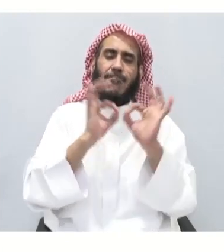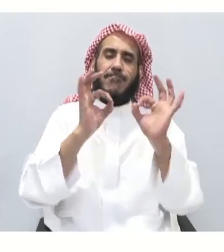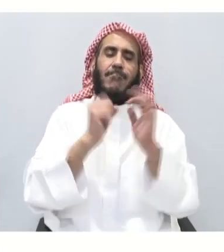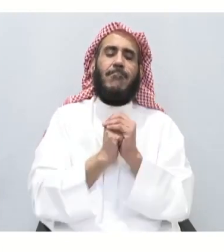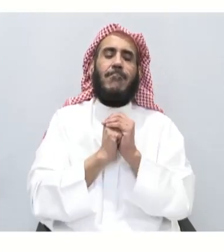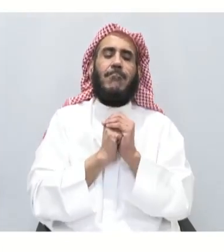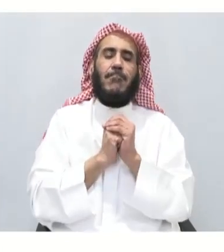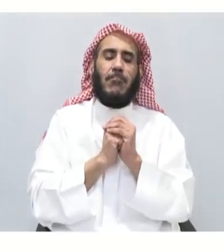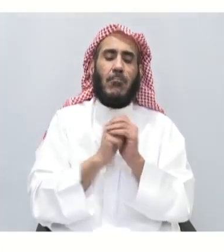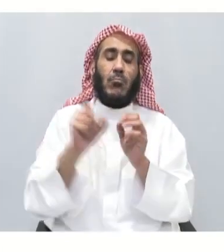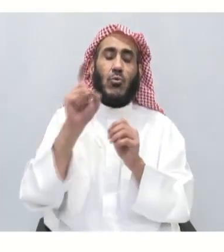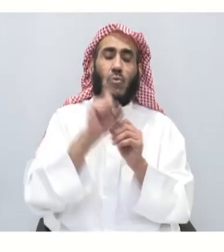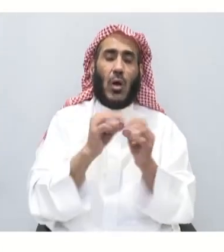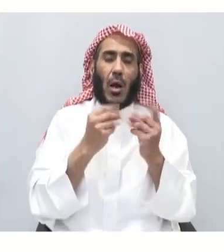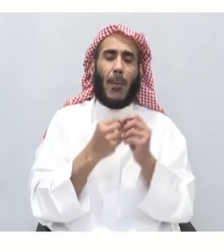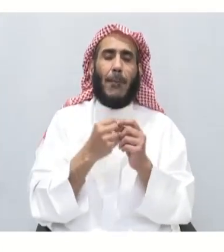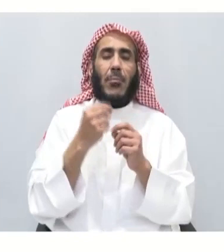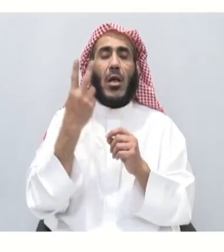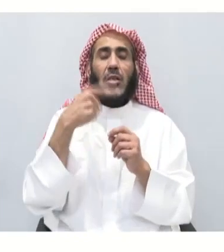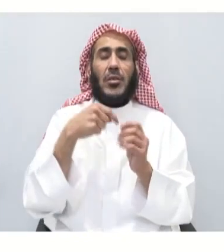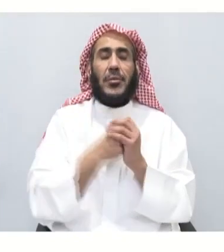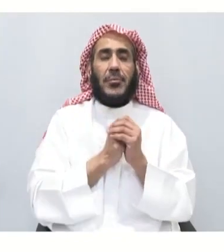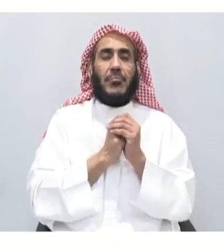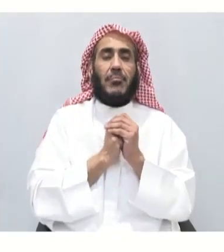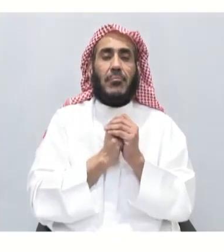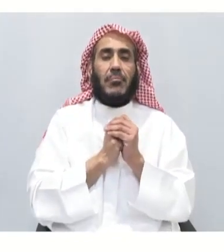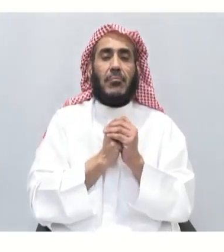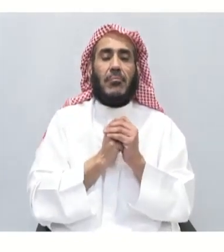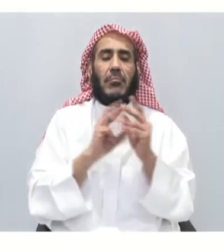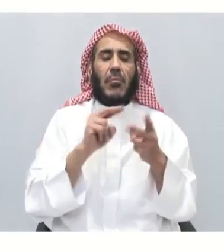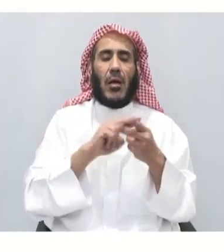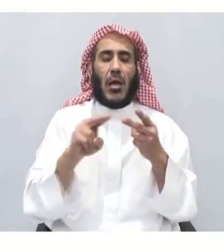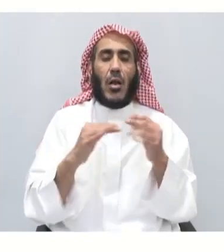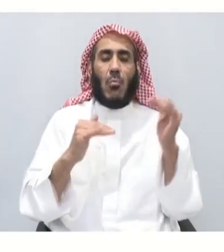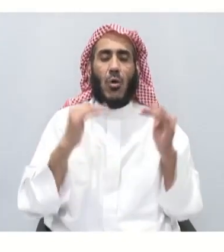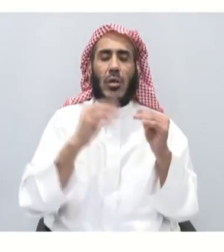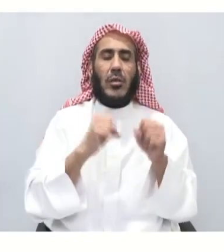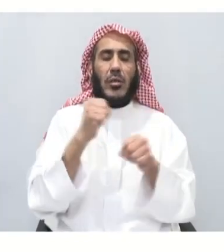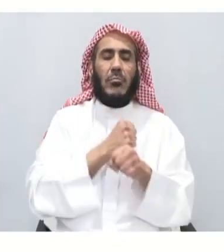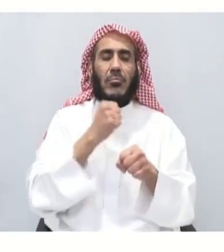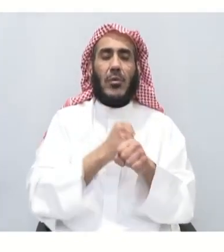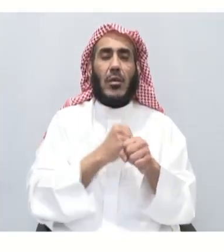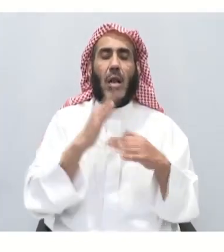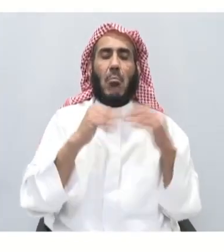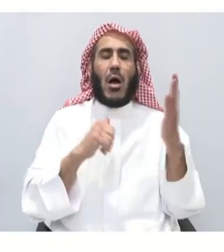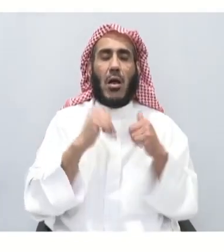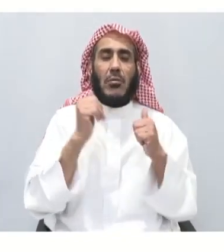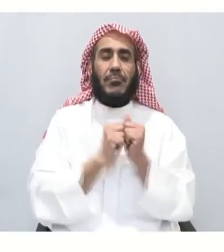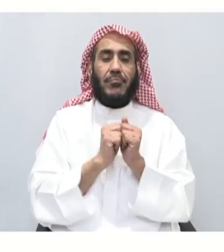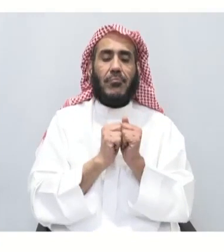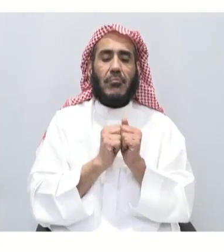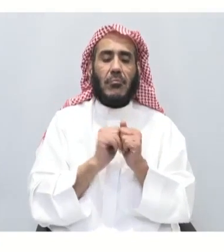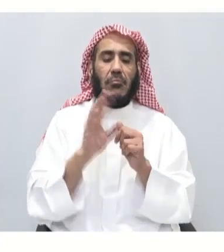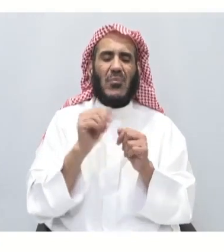المصاب سؤال رقم 12 حل المعادله تطبيق المهارات